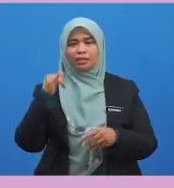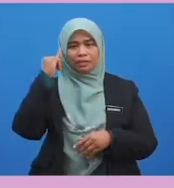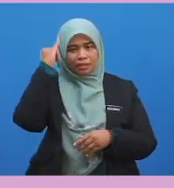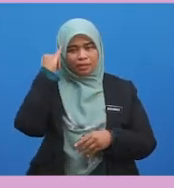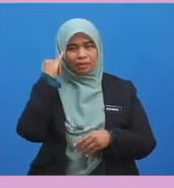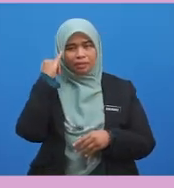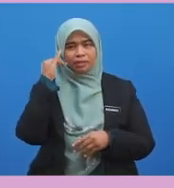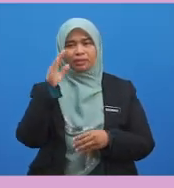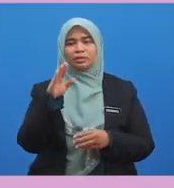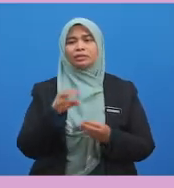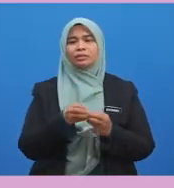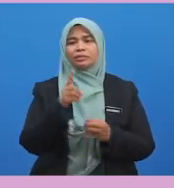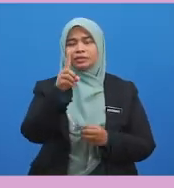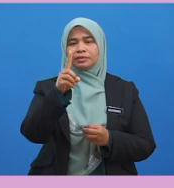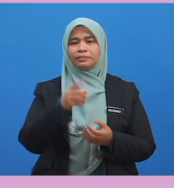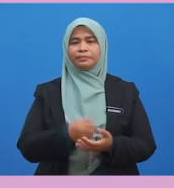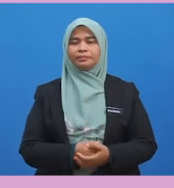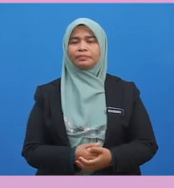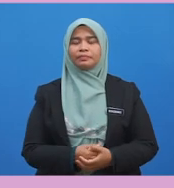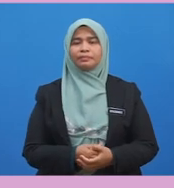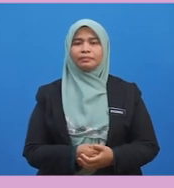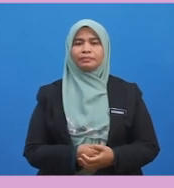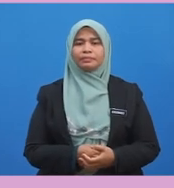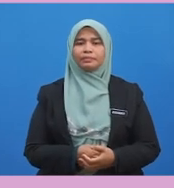perkembangan idea yang pertama.